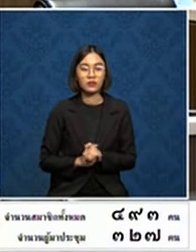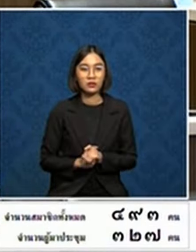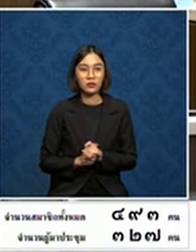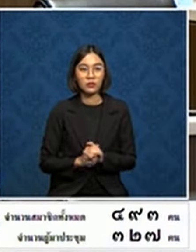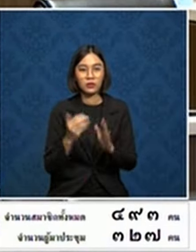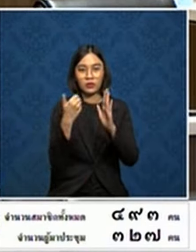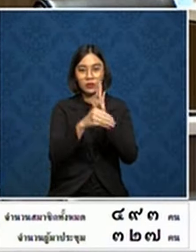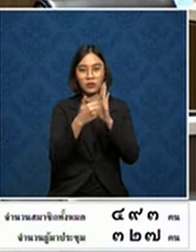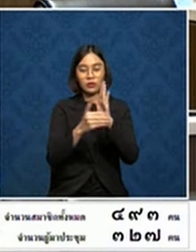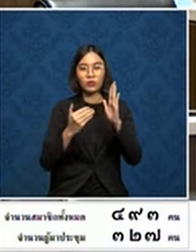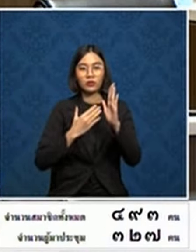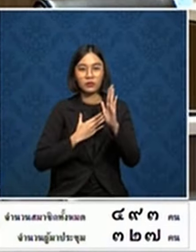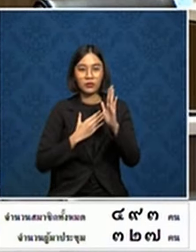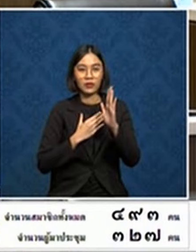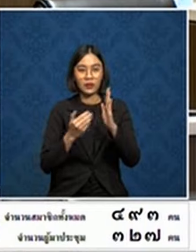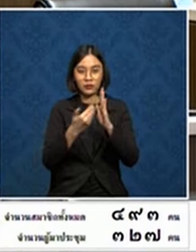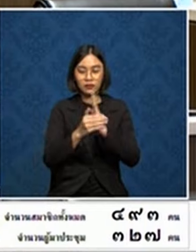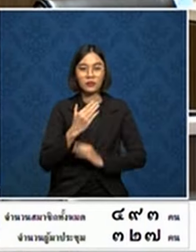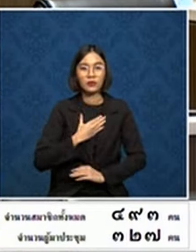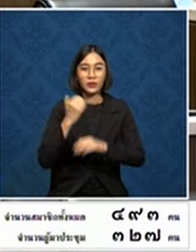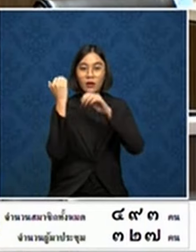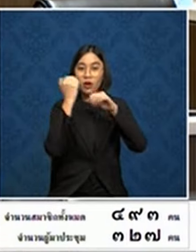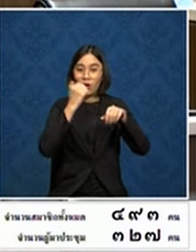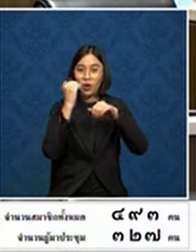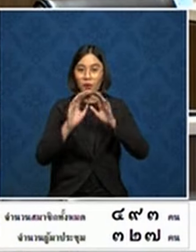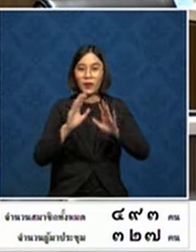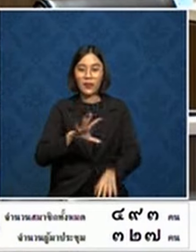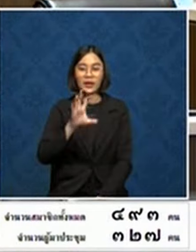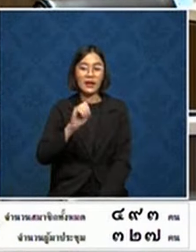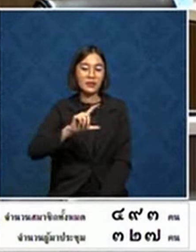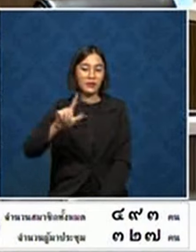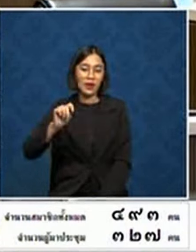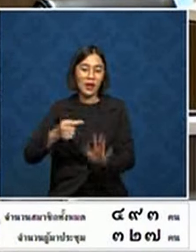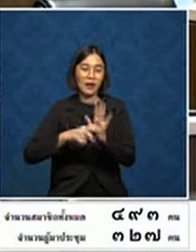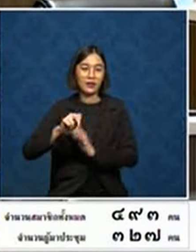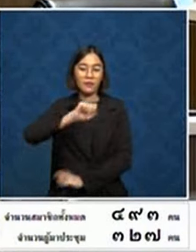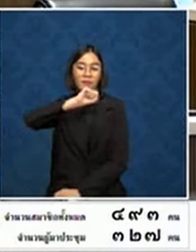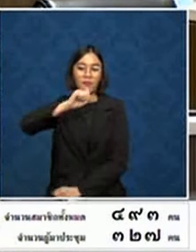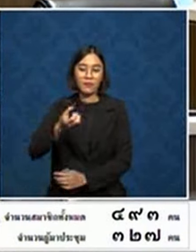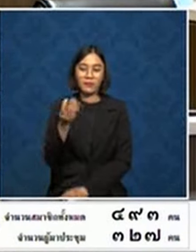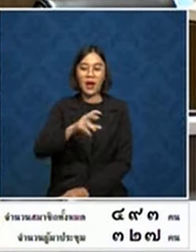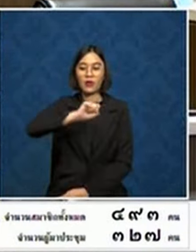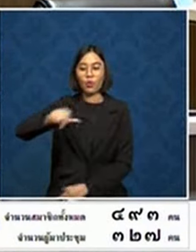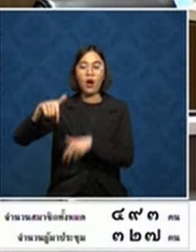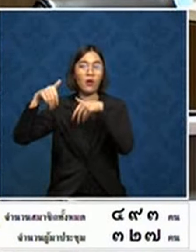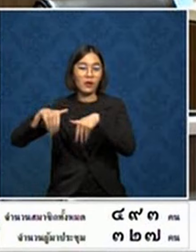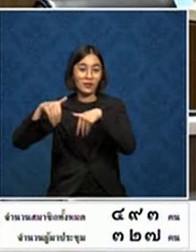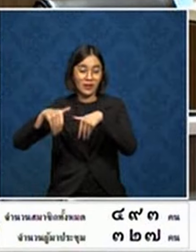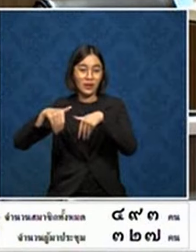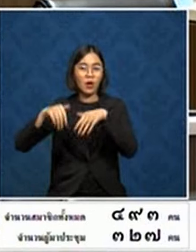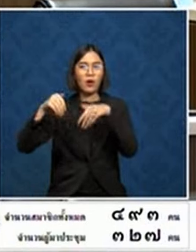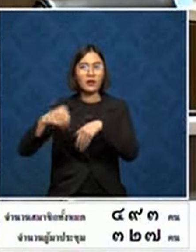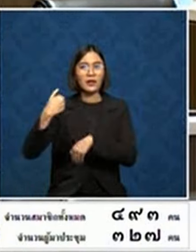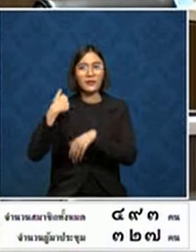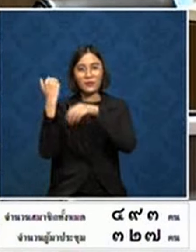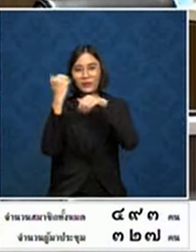อีสานของผมเนี่ยนะครับมีอ้อยอยู่ประมาณ50ล้านตันมากกว่าออสเตรเลียอีกออสเตรเลียนี่มีอ้